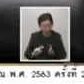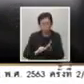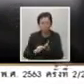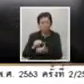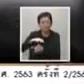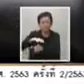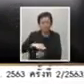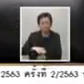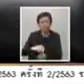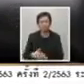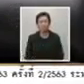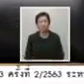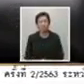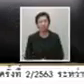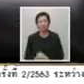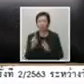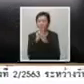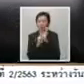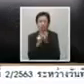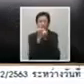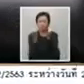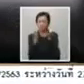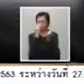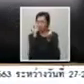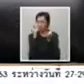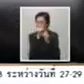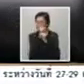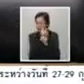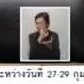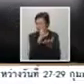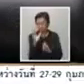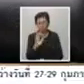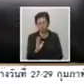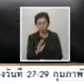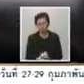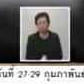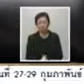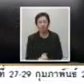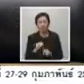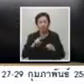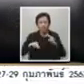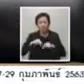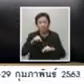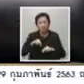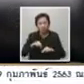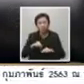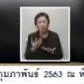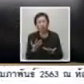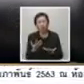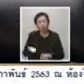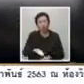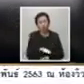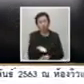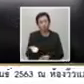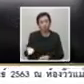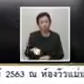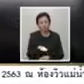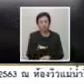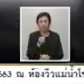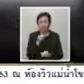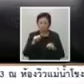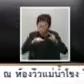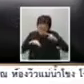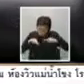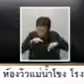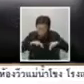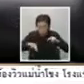ครับบทบัญญัติรัฐธรรมนูญเลยละเมิดระบบและระบอบของเรากราบขอความกรุณาท่านประธานครับต้องช่วยดู